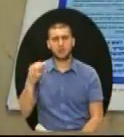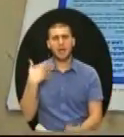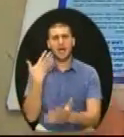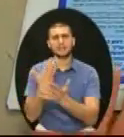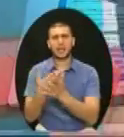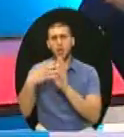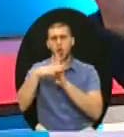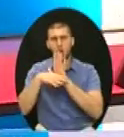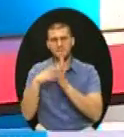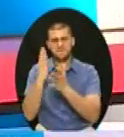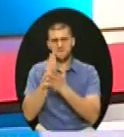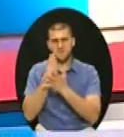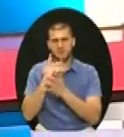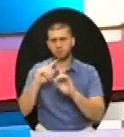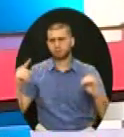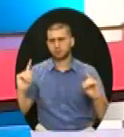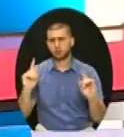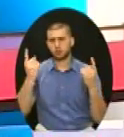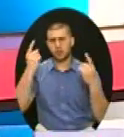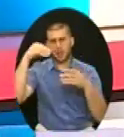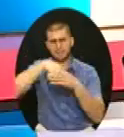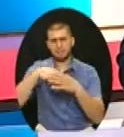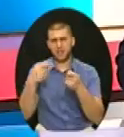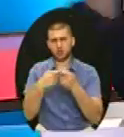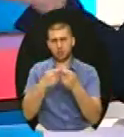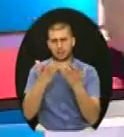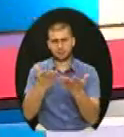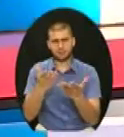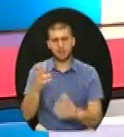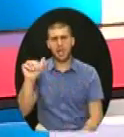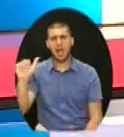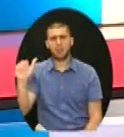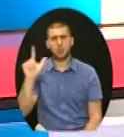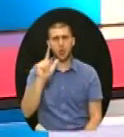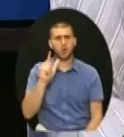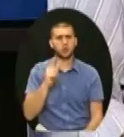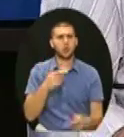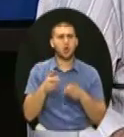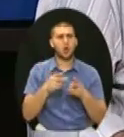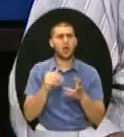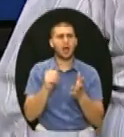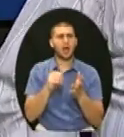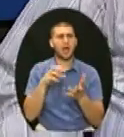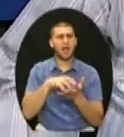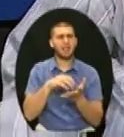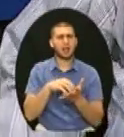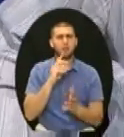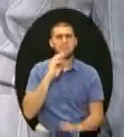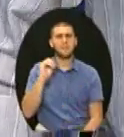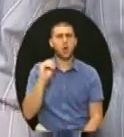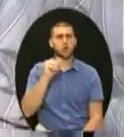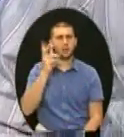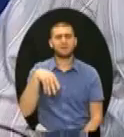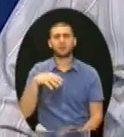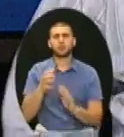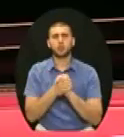הצעת חוק וכל מה שהתחולל בהקשר הזה. אמנון לורד, עורך אתר מידה וכתב מקור ראשון, שלום לך. שלום. ושלום גם